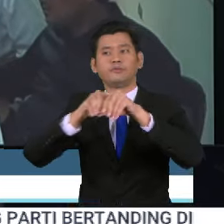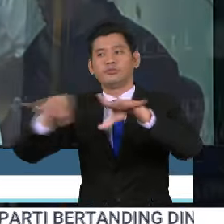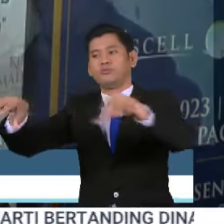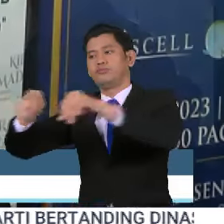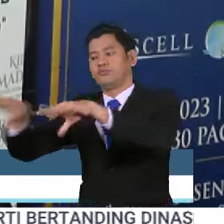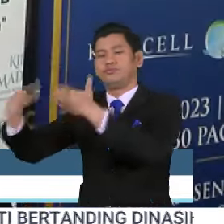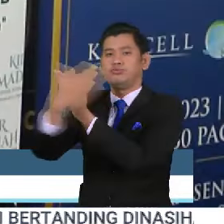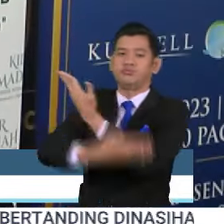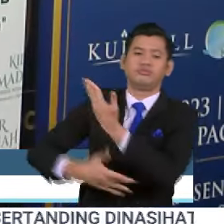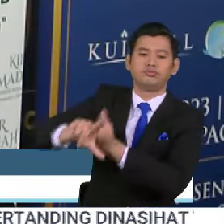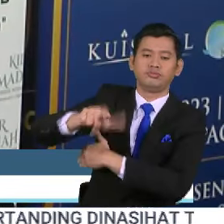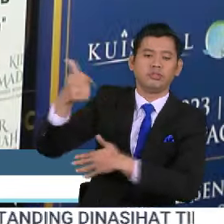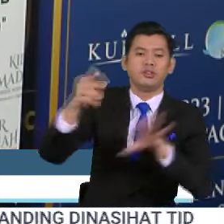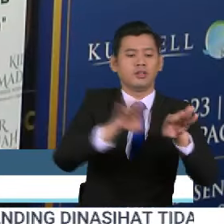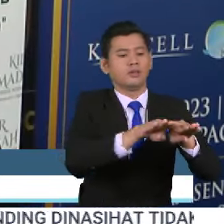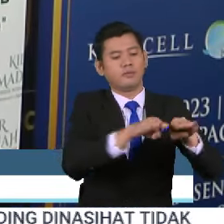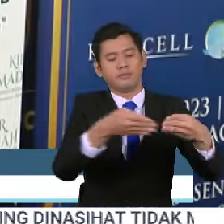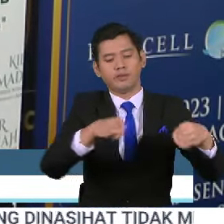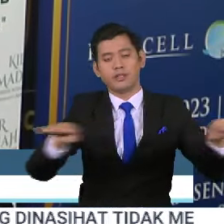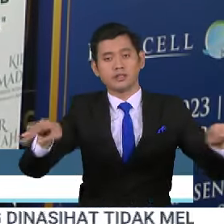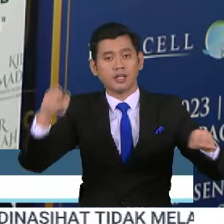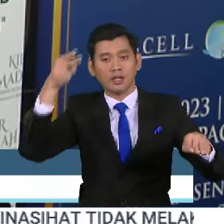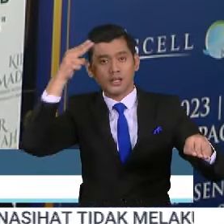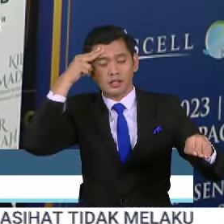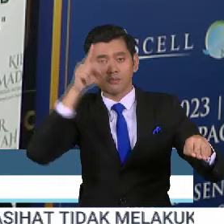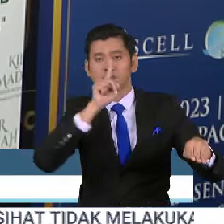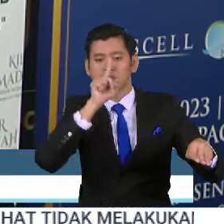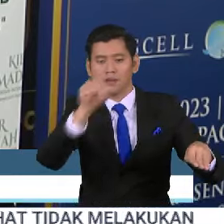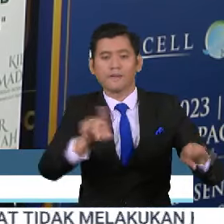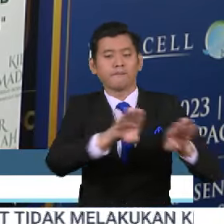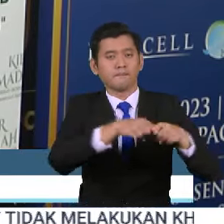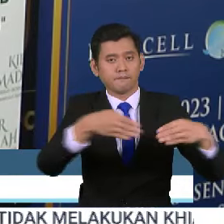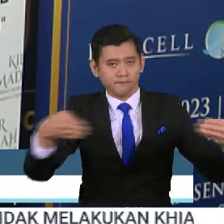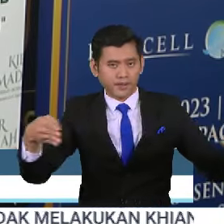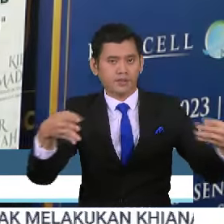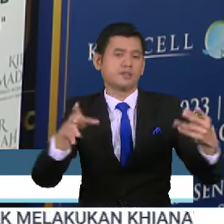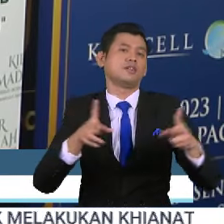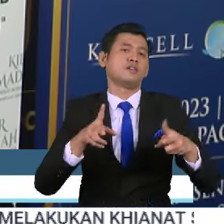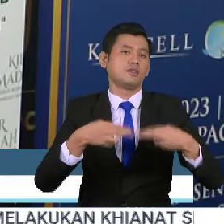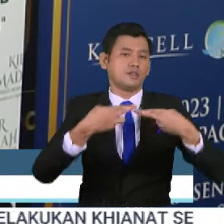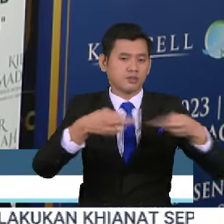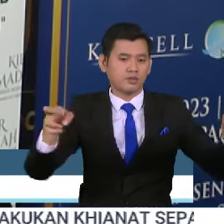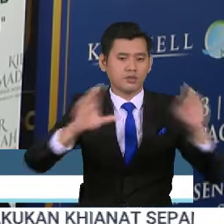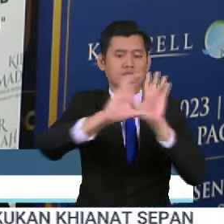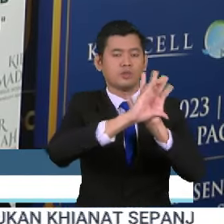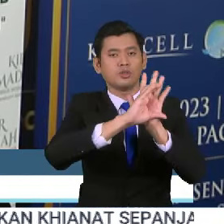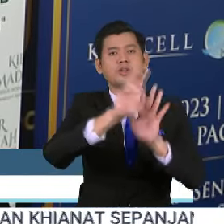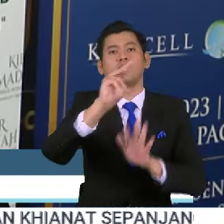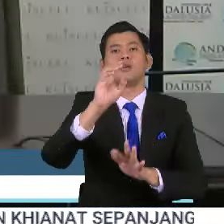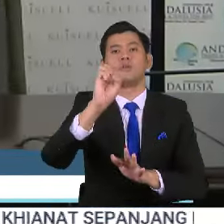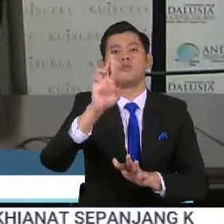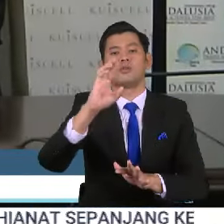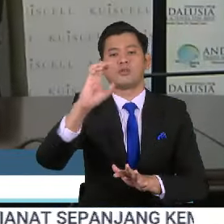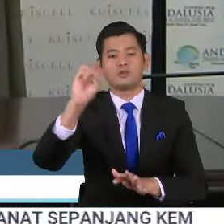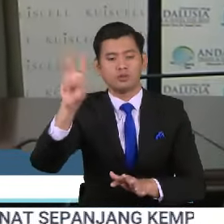lain di mana bahasa Arab juga adalah bahasa bahasa resmi mereka itu seperti contoh di Maroko